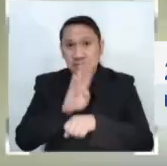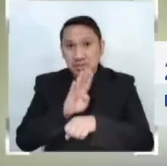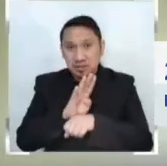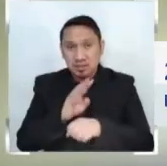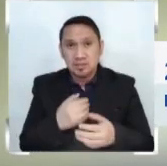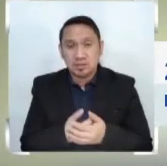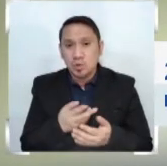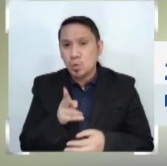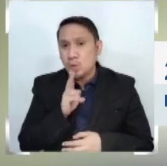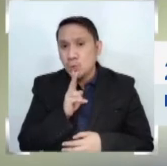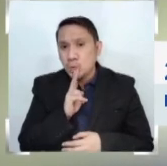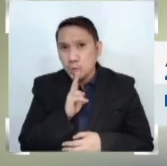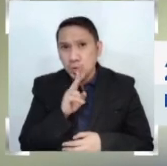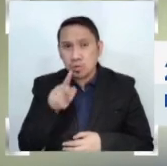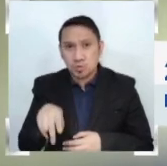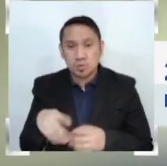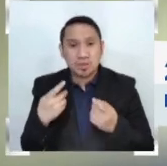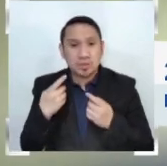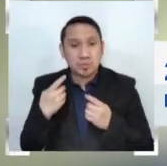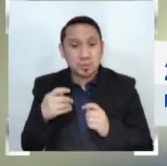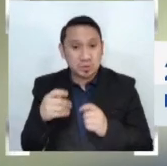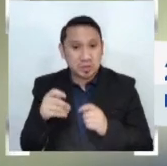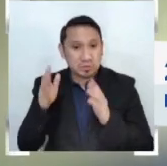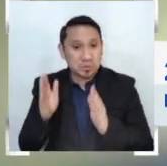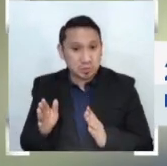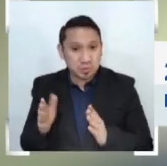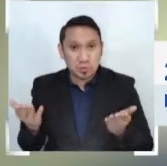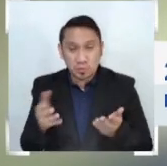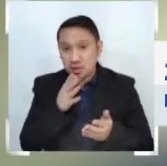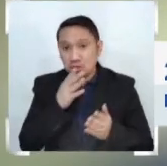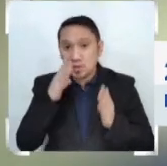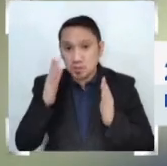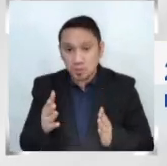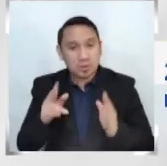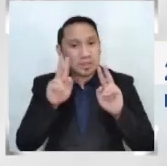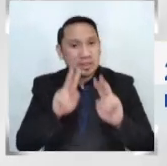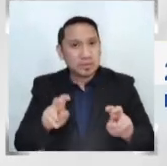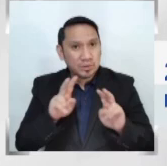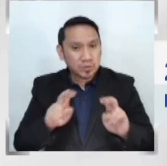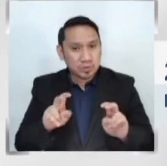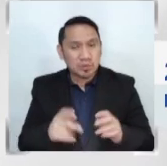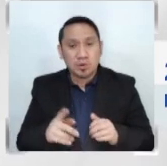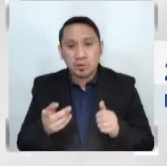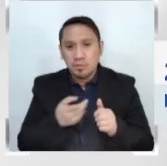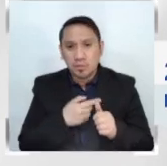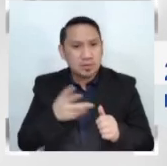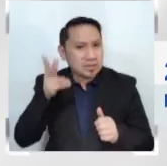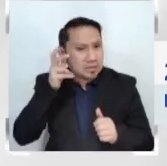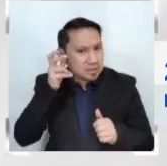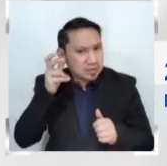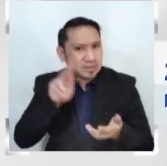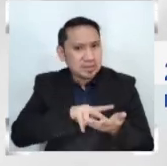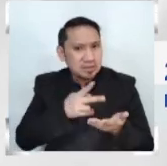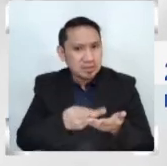sa krimen ang dati nilang katiwala sa sakahan na si Jerry Genova. Ayon sa investigasyon, una raw nakarinig ng ingay sa kusina ng kanilang bahay